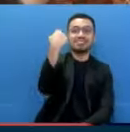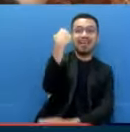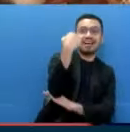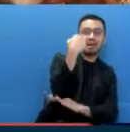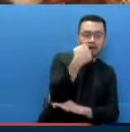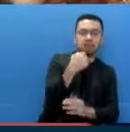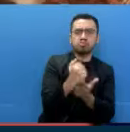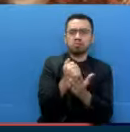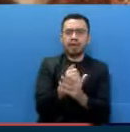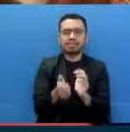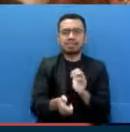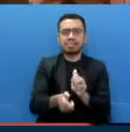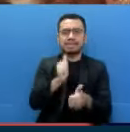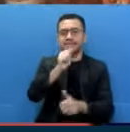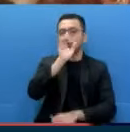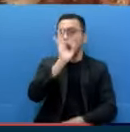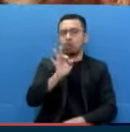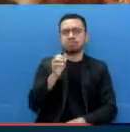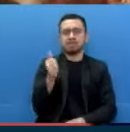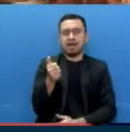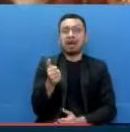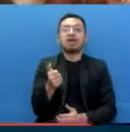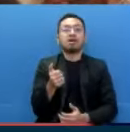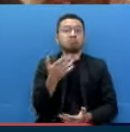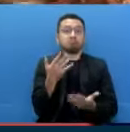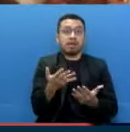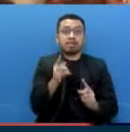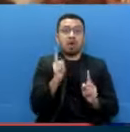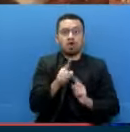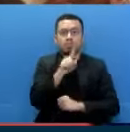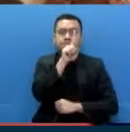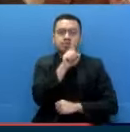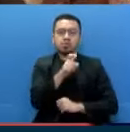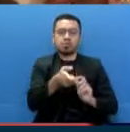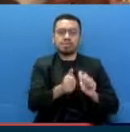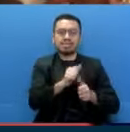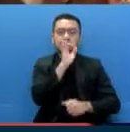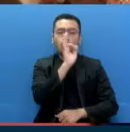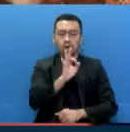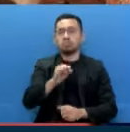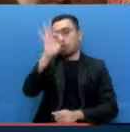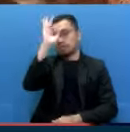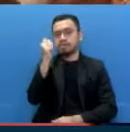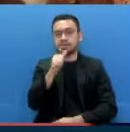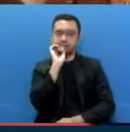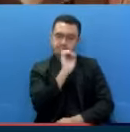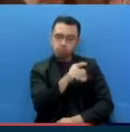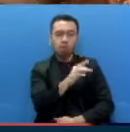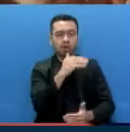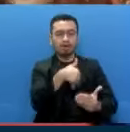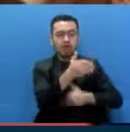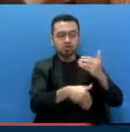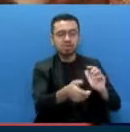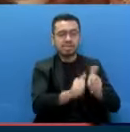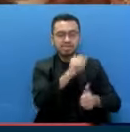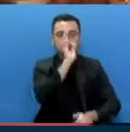kepolisian dalam rangka mengembukan alat bukti itu merasa perlu untuk melakukan tes kebohongan maka lakukan demikian juga pihak-pihak lain yang merasa punya bukti datang ke polisi dan minta